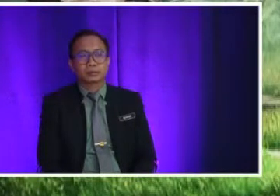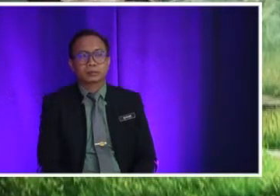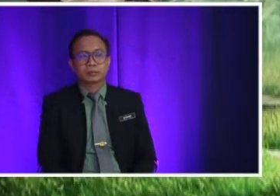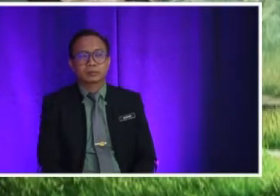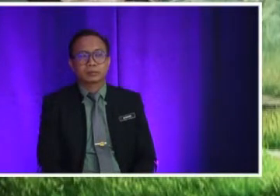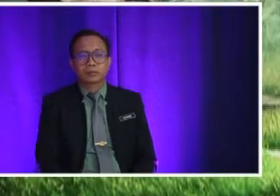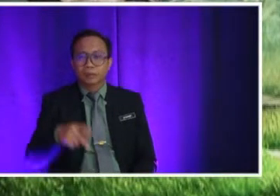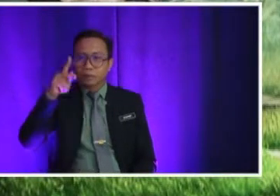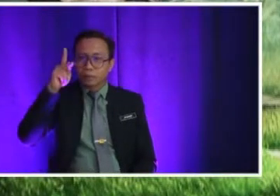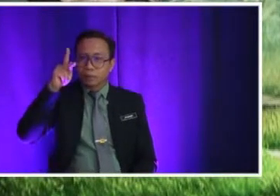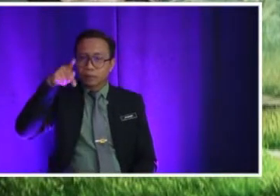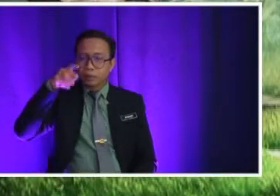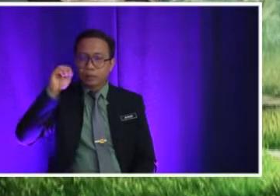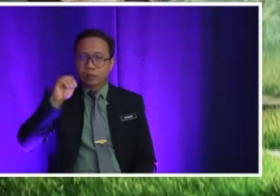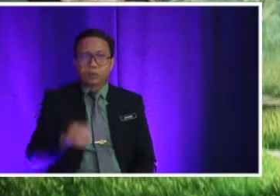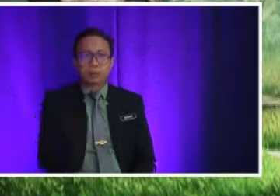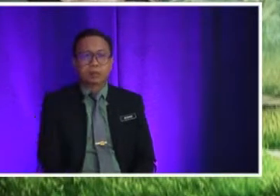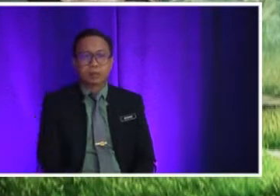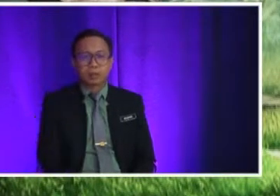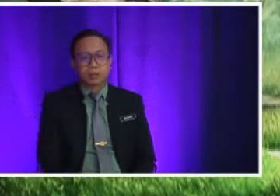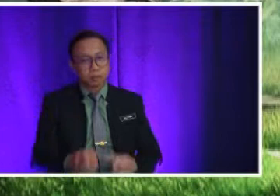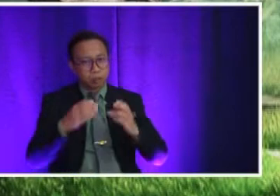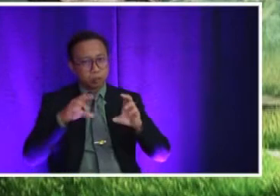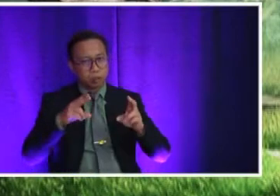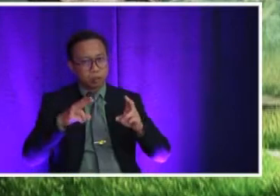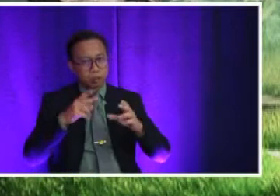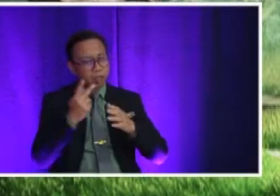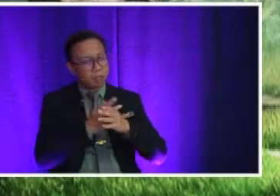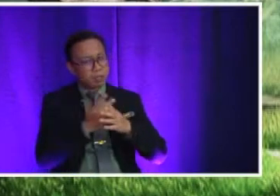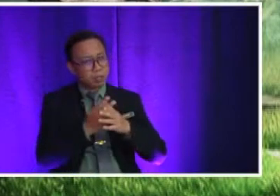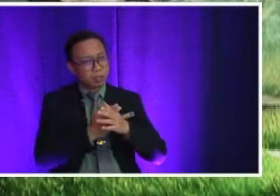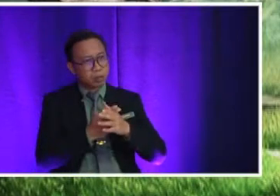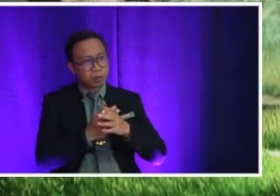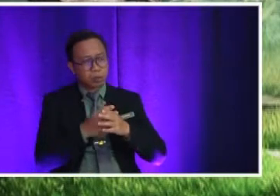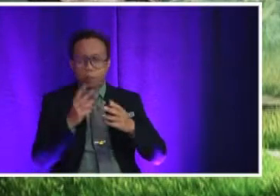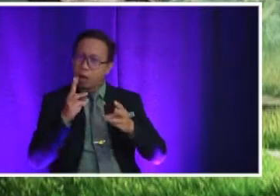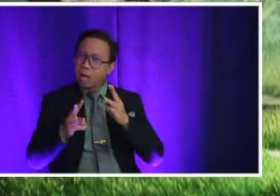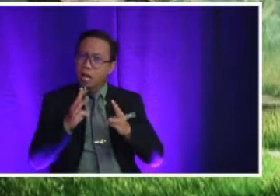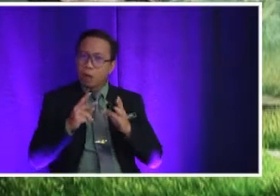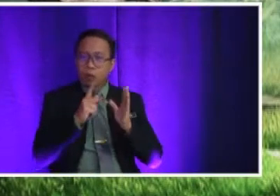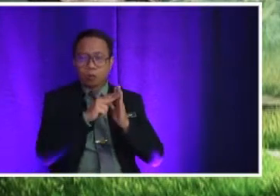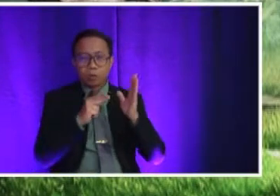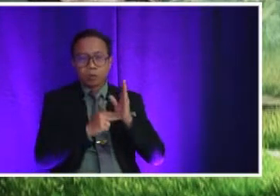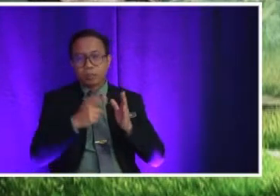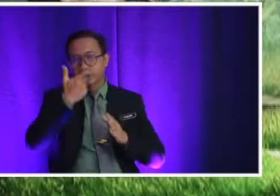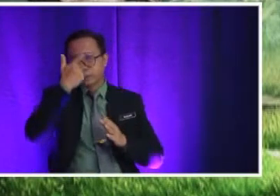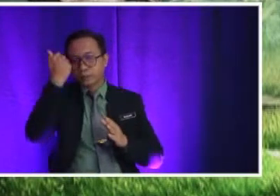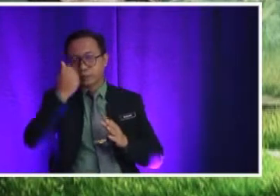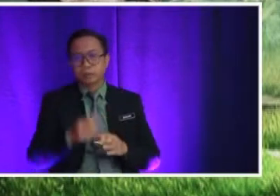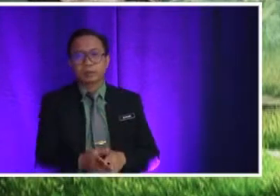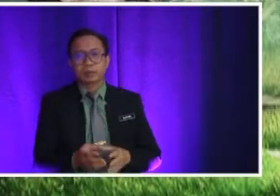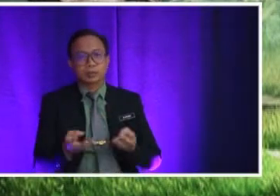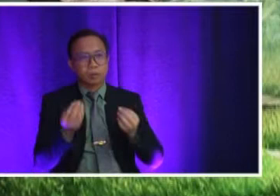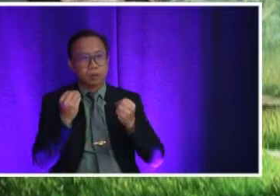mi4i communicates with the Skinfood hari ataupun undang-undang telah dikorbankan mukanya ingin penduduk